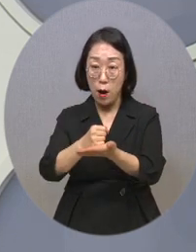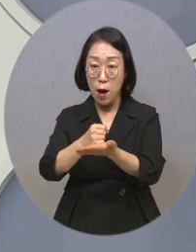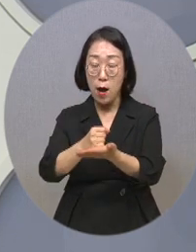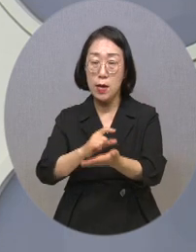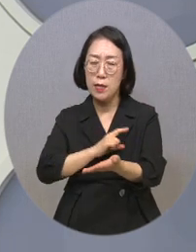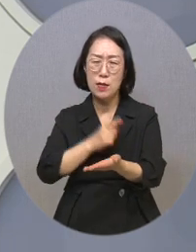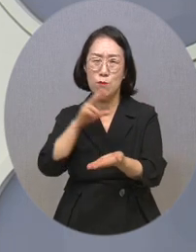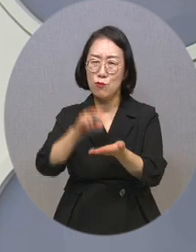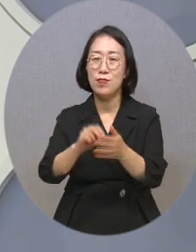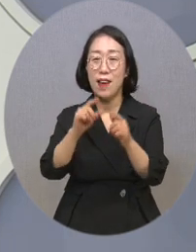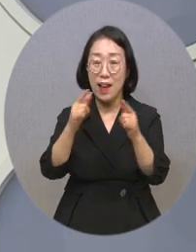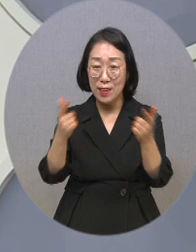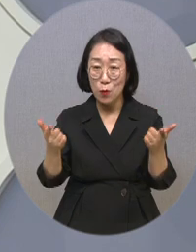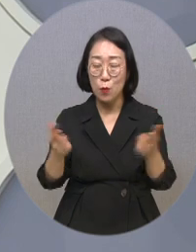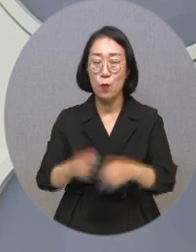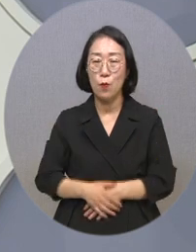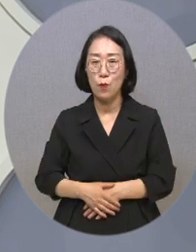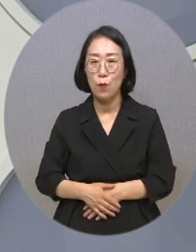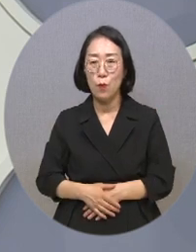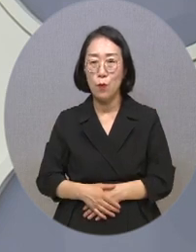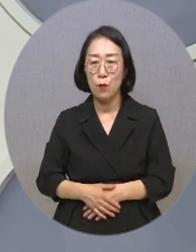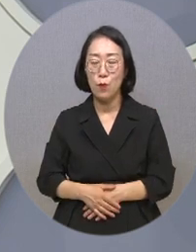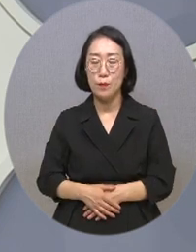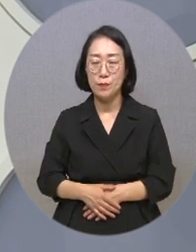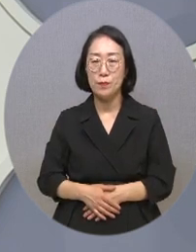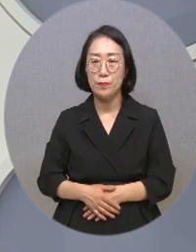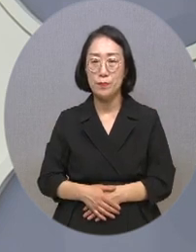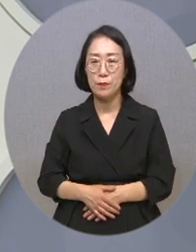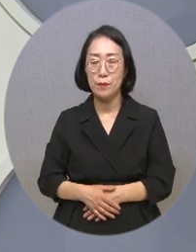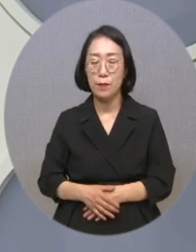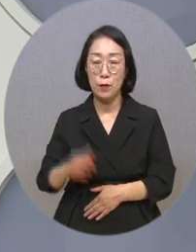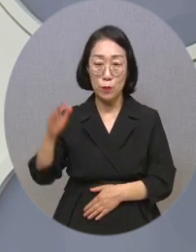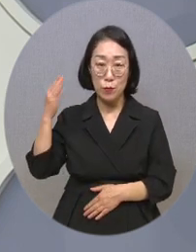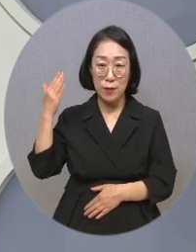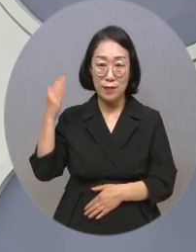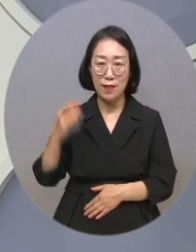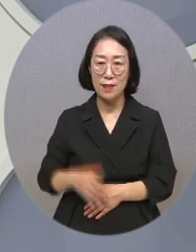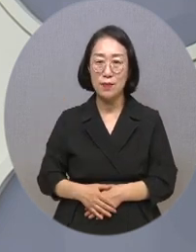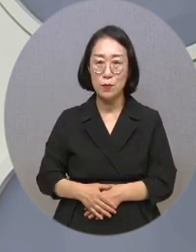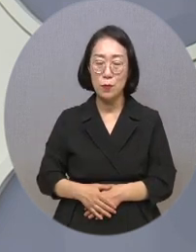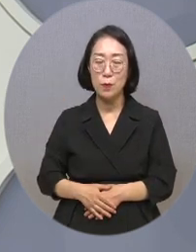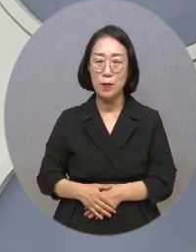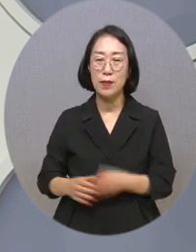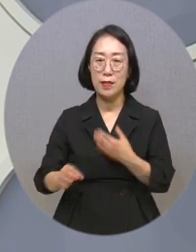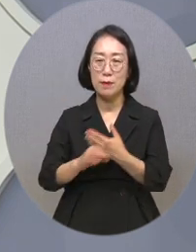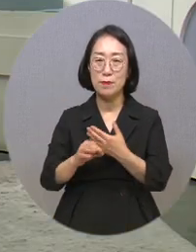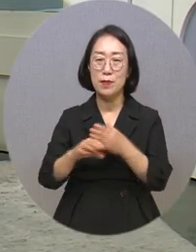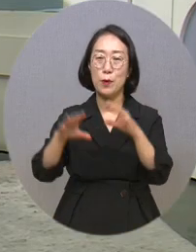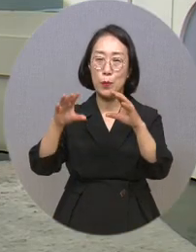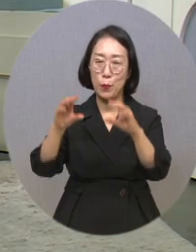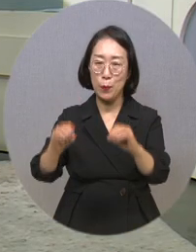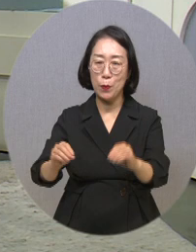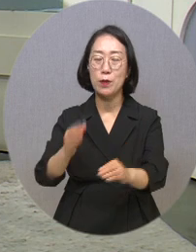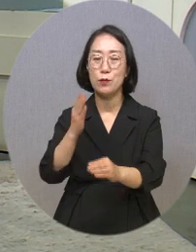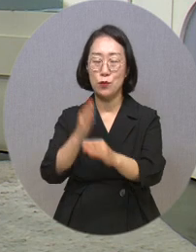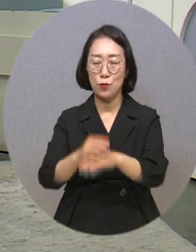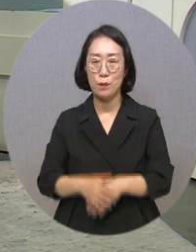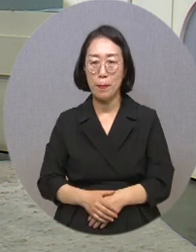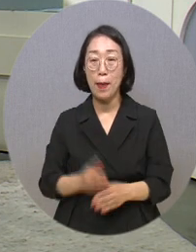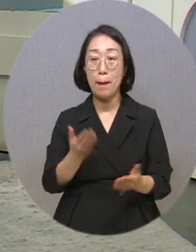그쪽을 더 해보자. 그런데 이제 포커스를 두기도 해서 요새는 약간 소강 상태에 있습니다. 네. 이